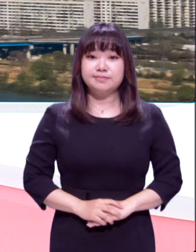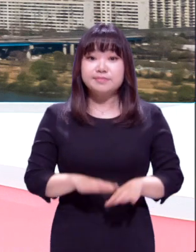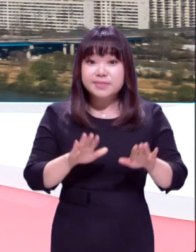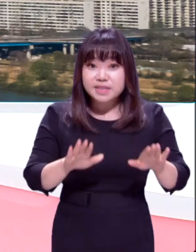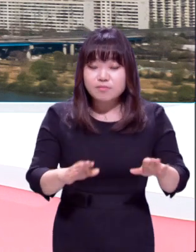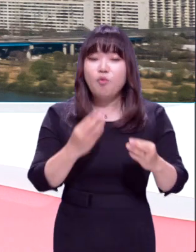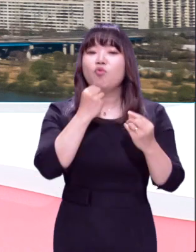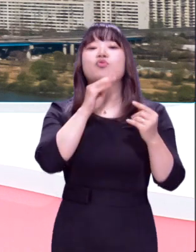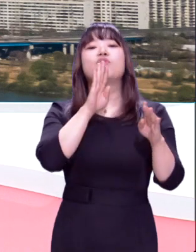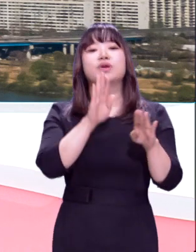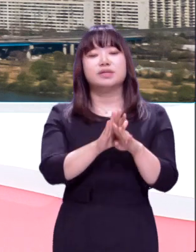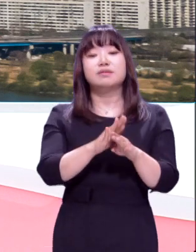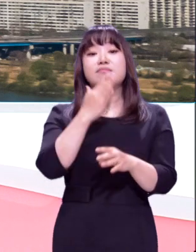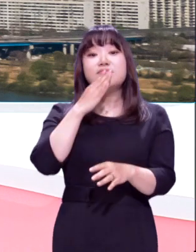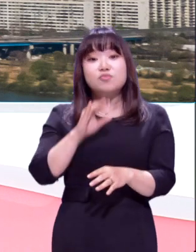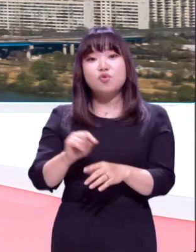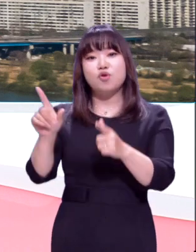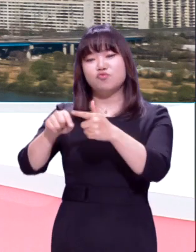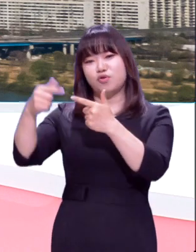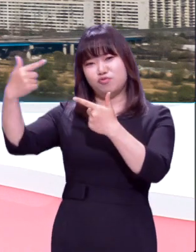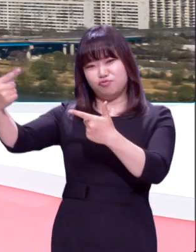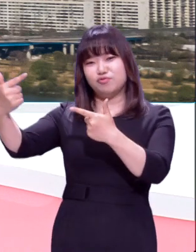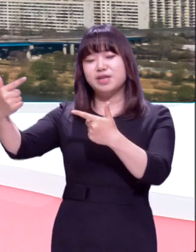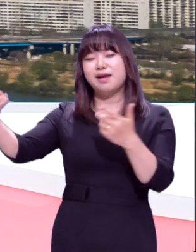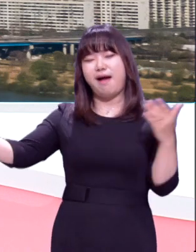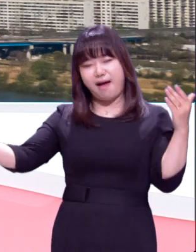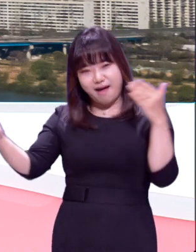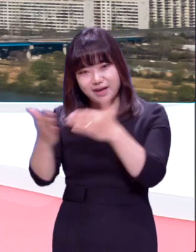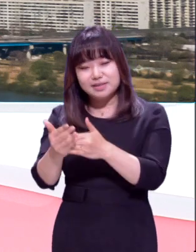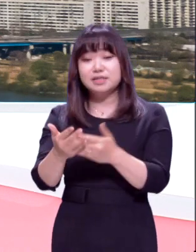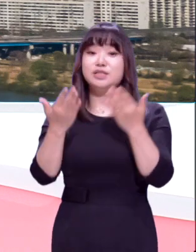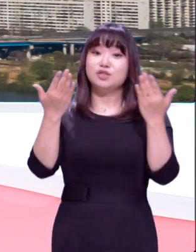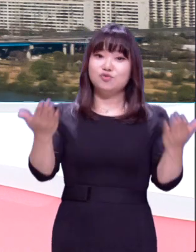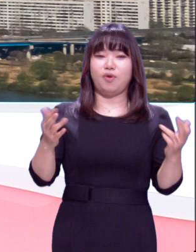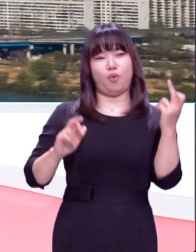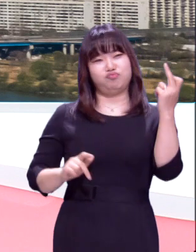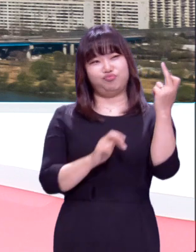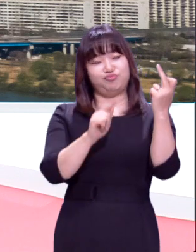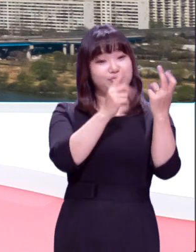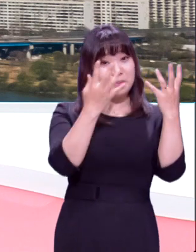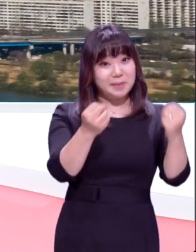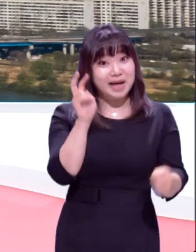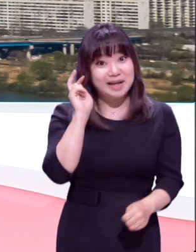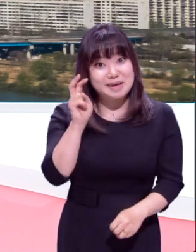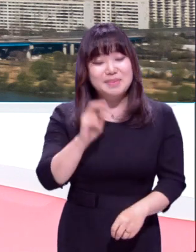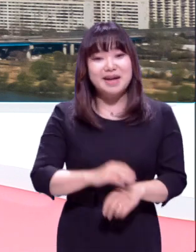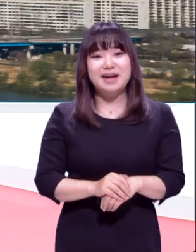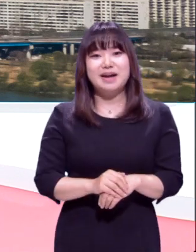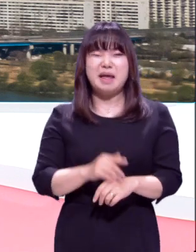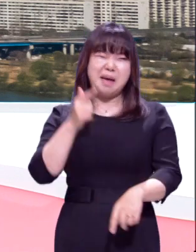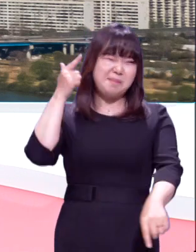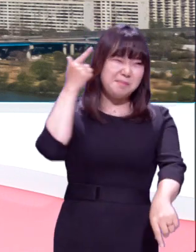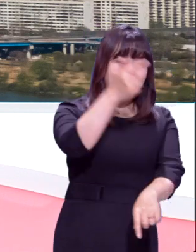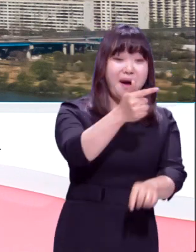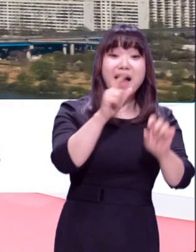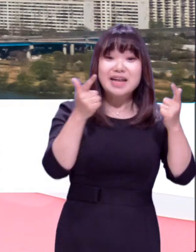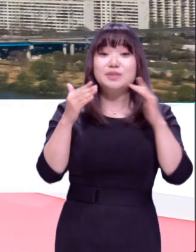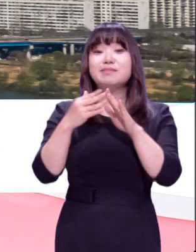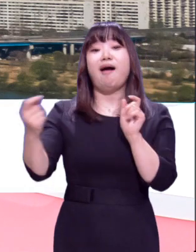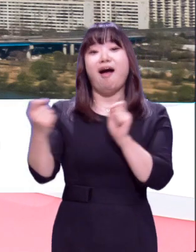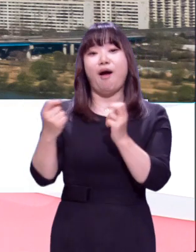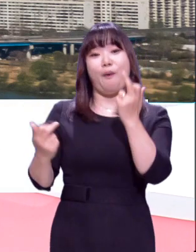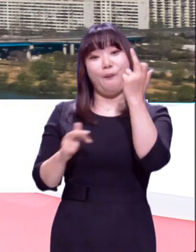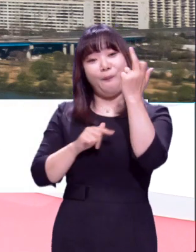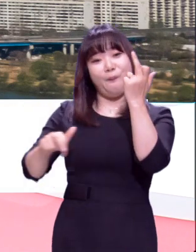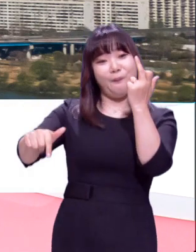네, 이번 주말에 이어 6월 6일 현충일까지 연휴 기간 동안 등산하는 분들 많으실 겁니다. 멀리 가지 않고 집에